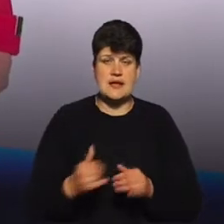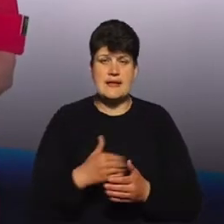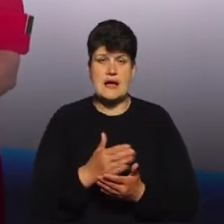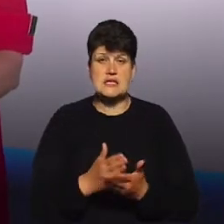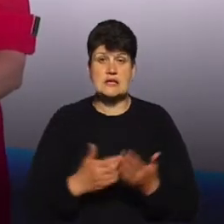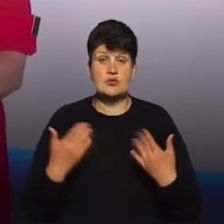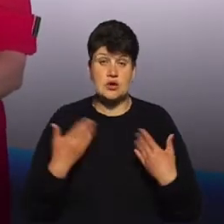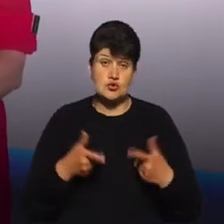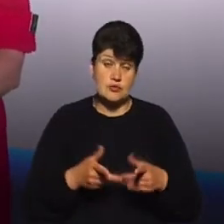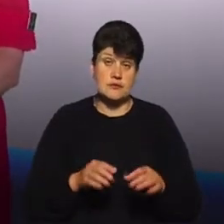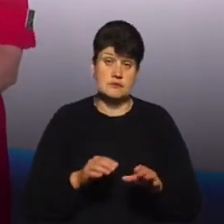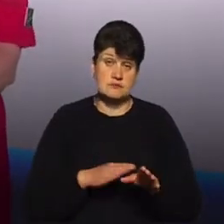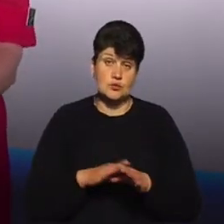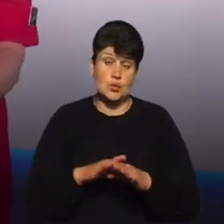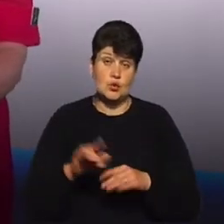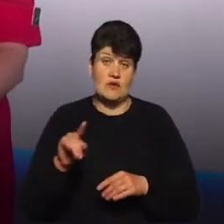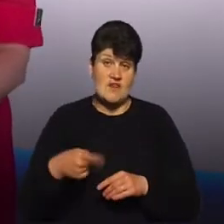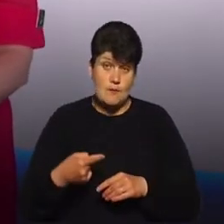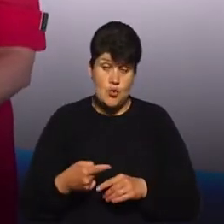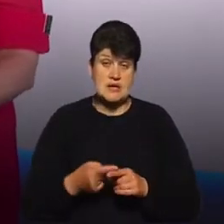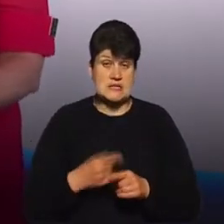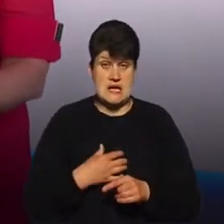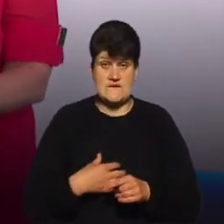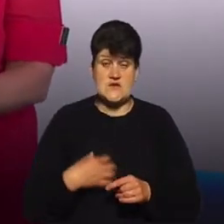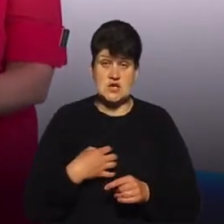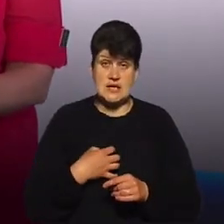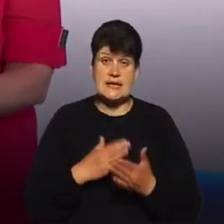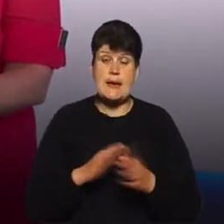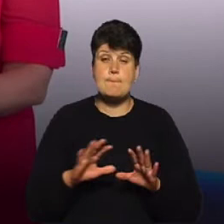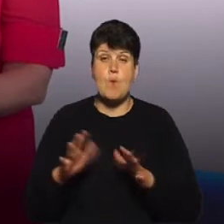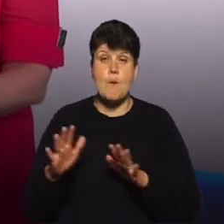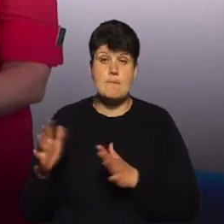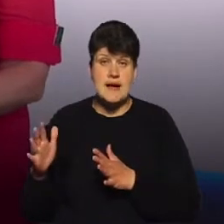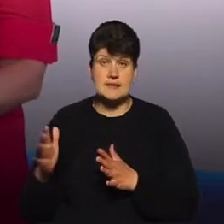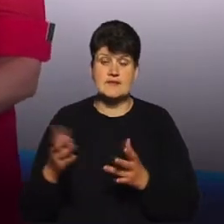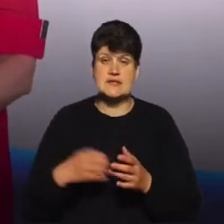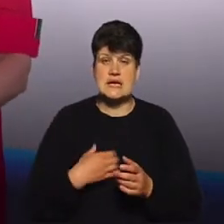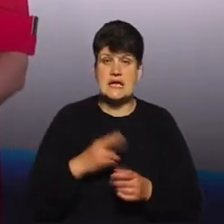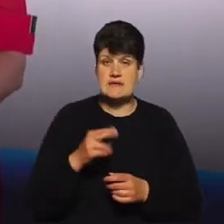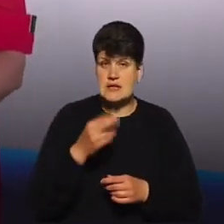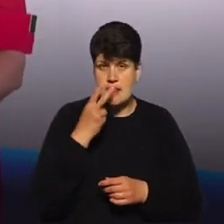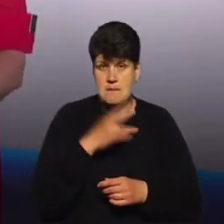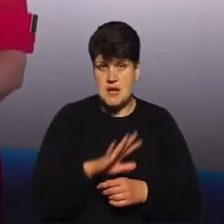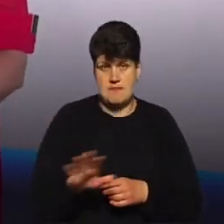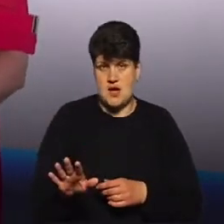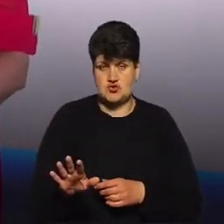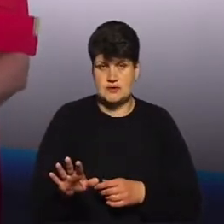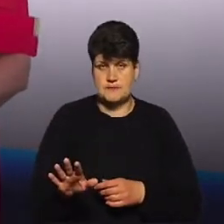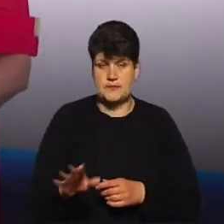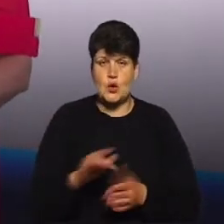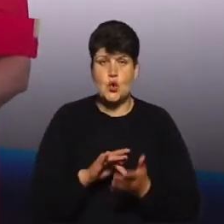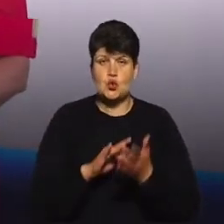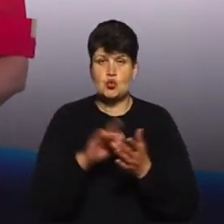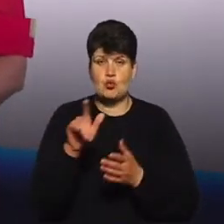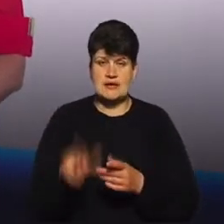вимог, це саме важливе. Тому що є моменти, які в страхівці не передбачені. Відповідно, турист, який приходить, взяв